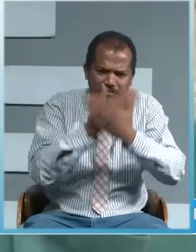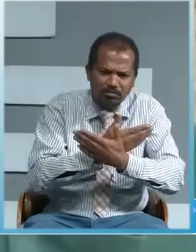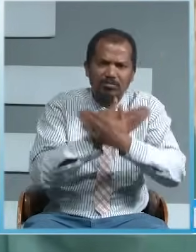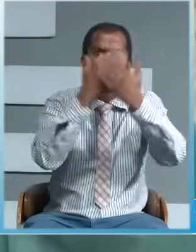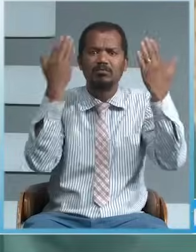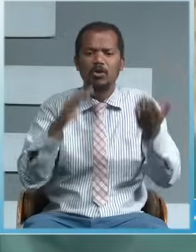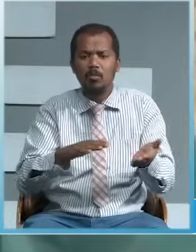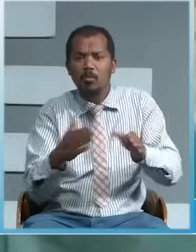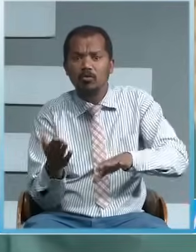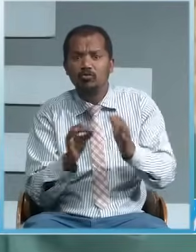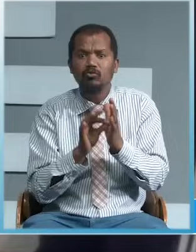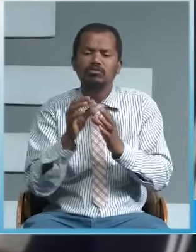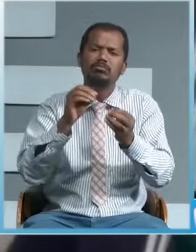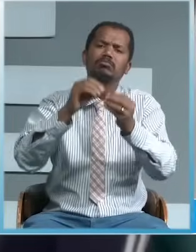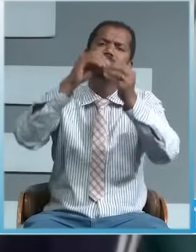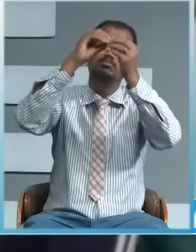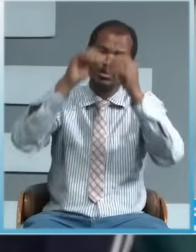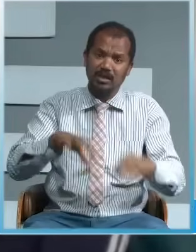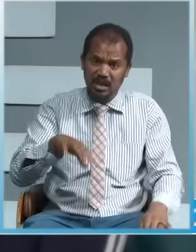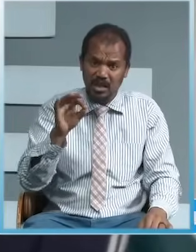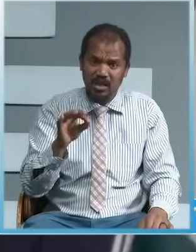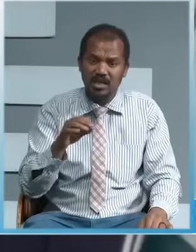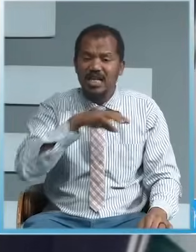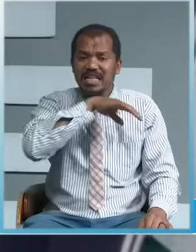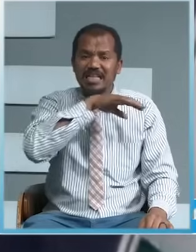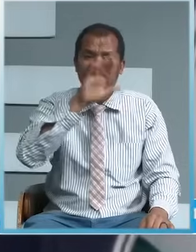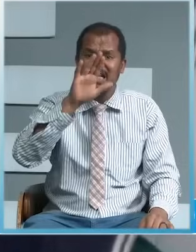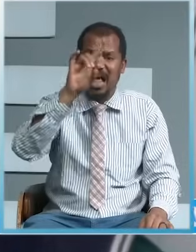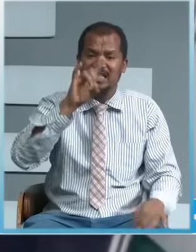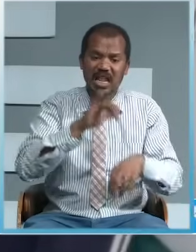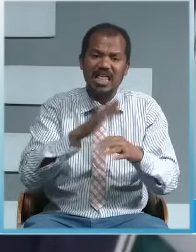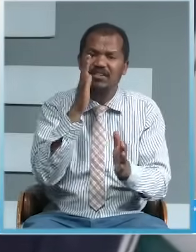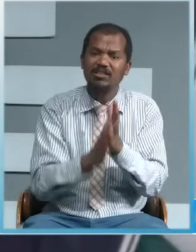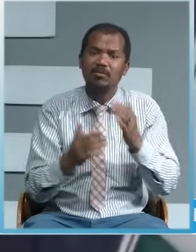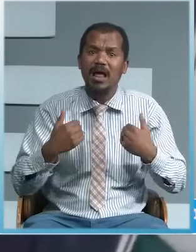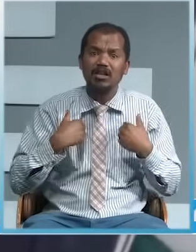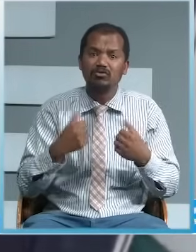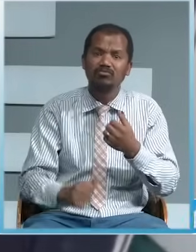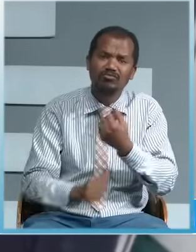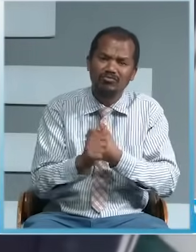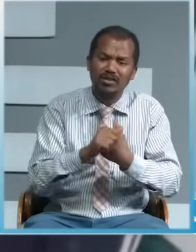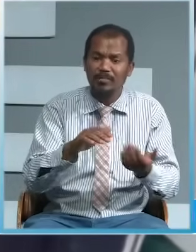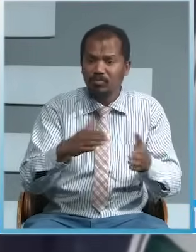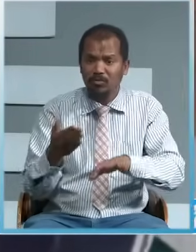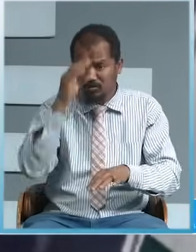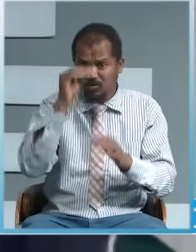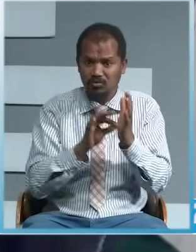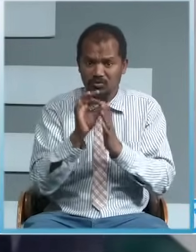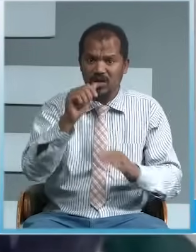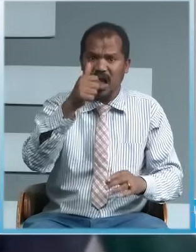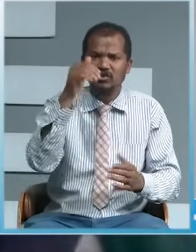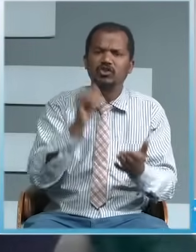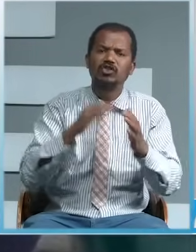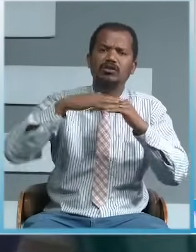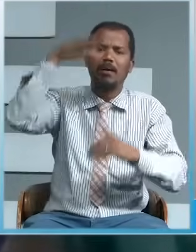ቁጥር የሟቾች ቁጥር እጅግ እያሻቀበም ይገኛል። እስራኤል ጋዛ ላይ የፈጸመች ባለችው ጥቃት የተገደሉ ሰዎች